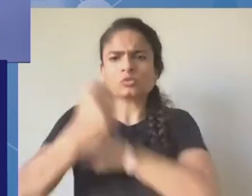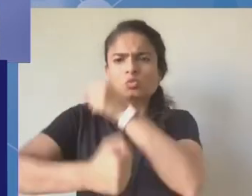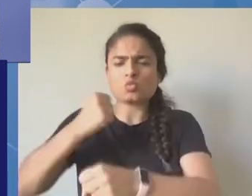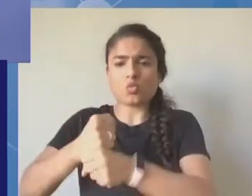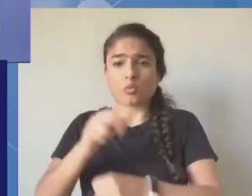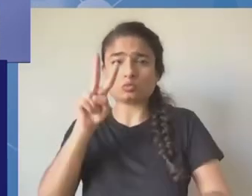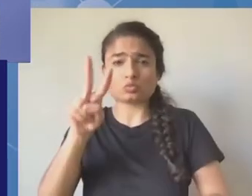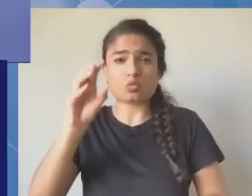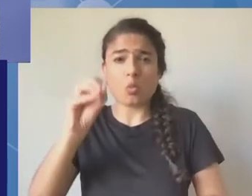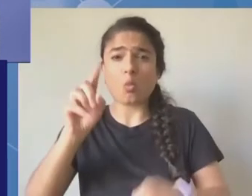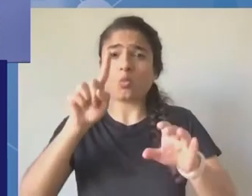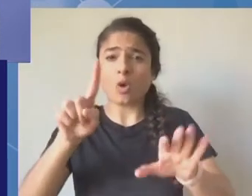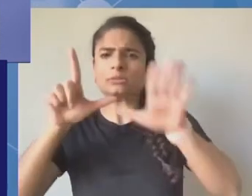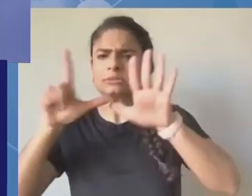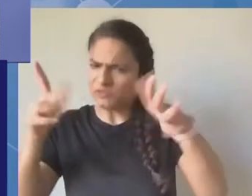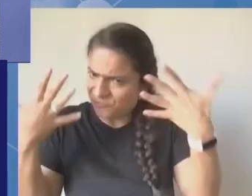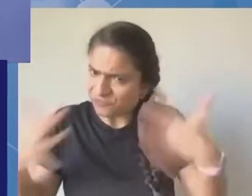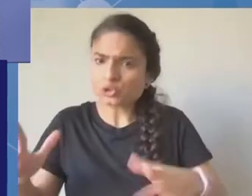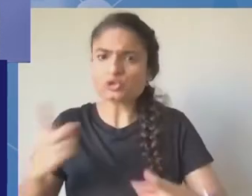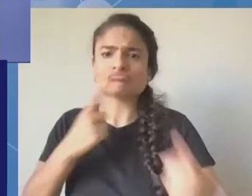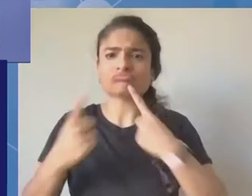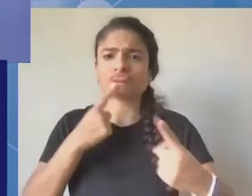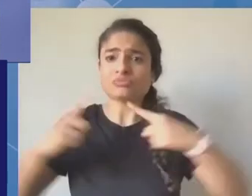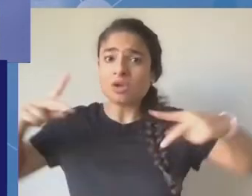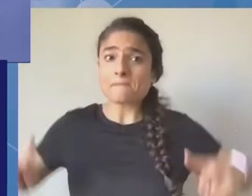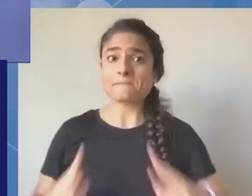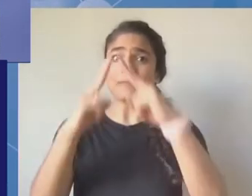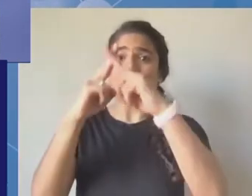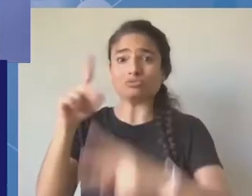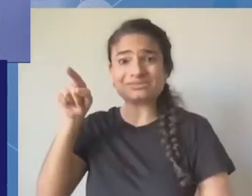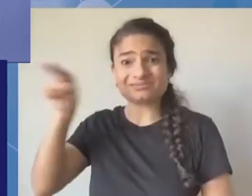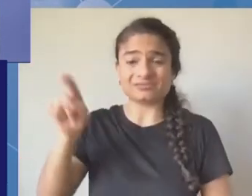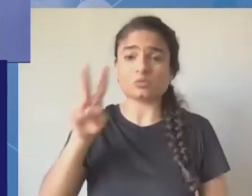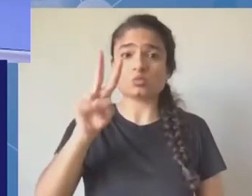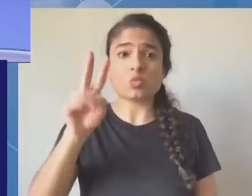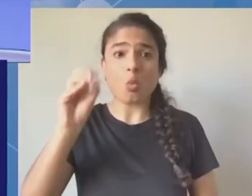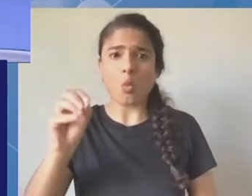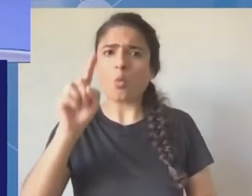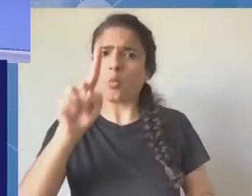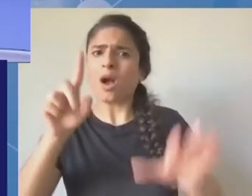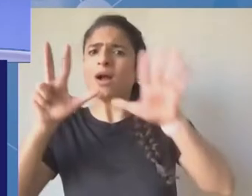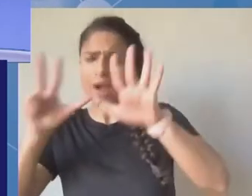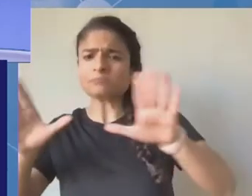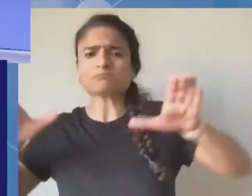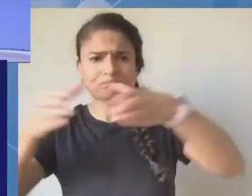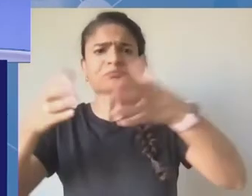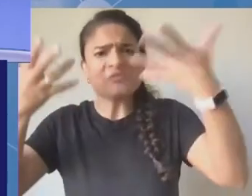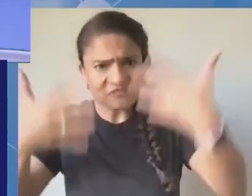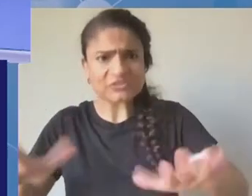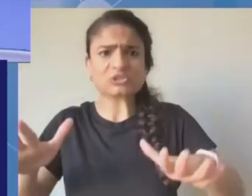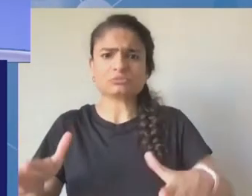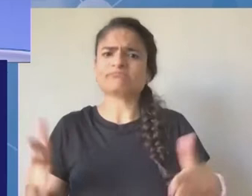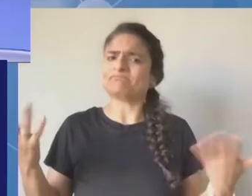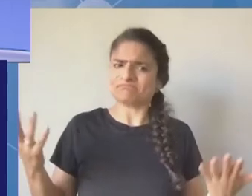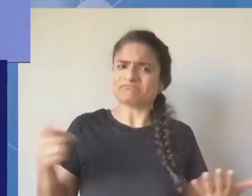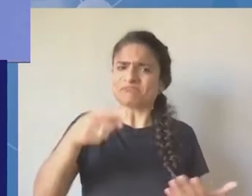吧，在柏林召开会议也不是非常不是很重要的一个话题，但是不能说明我们